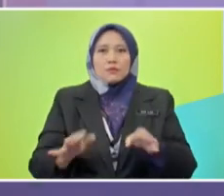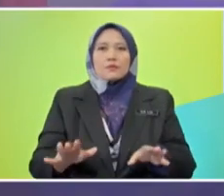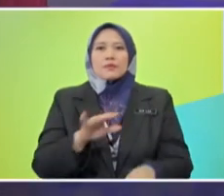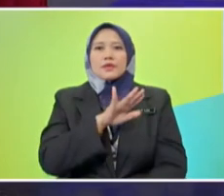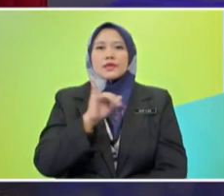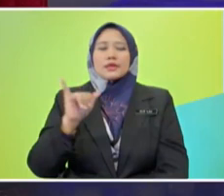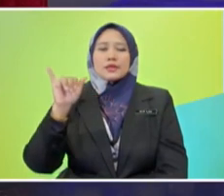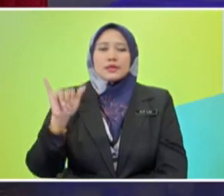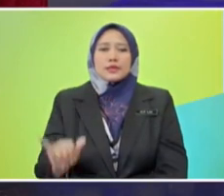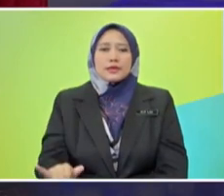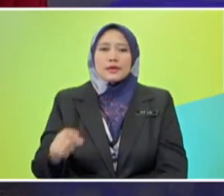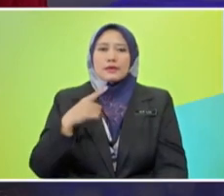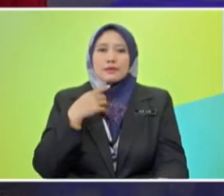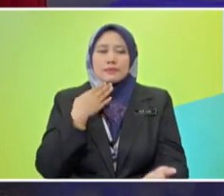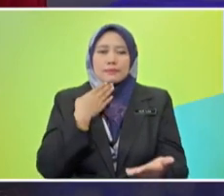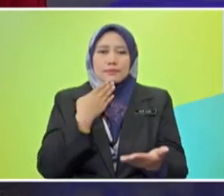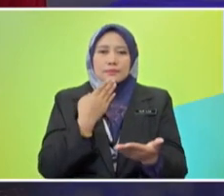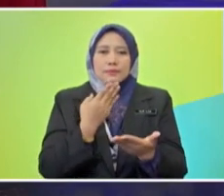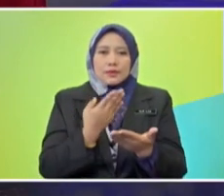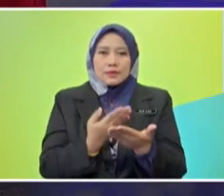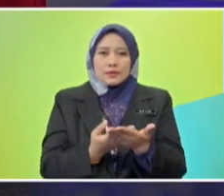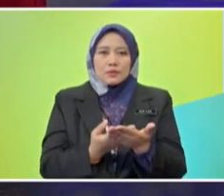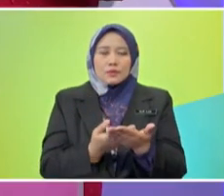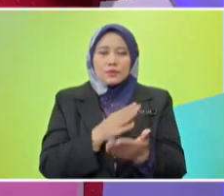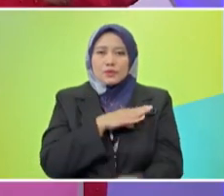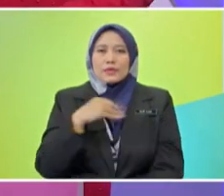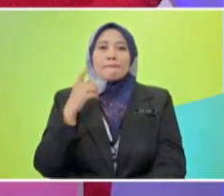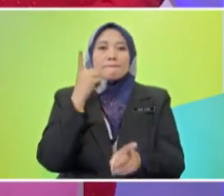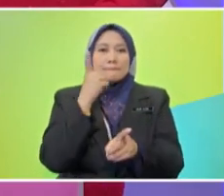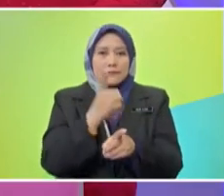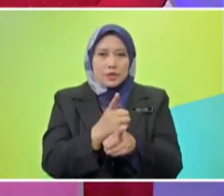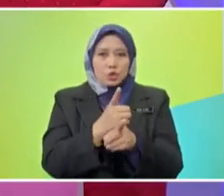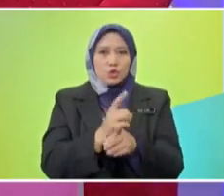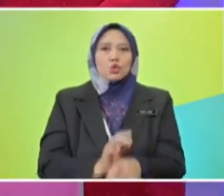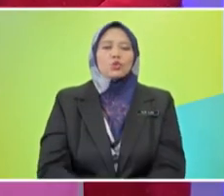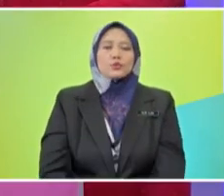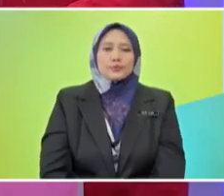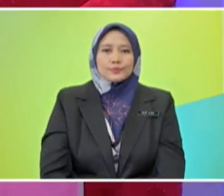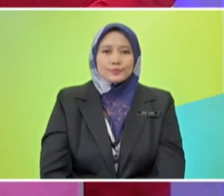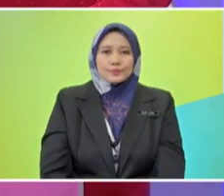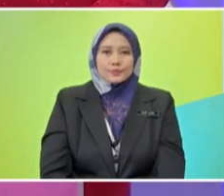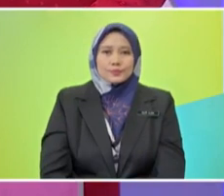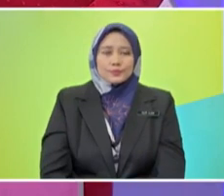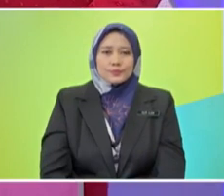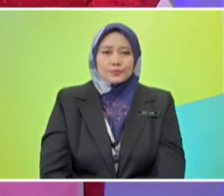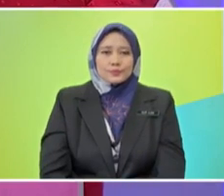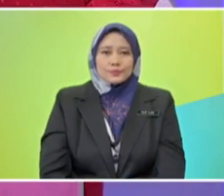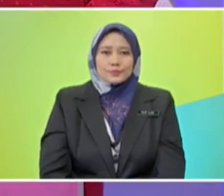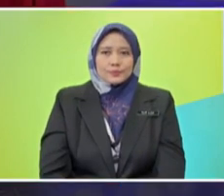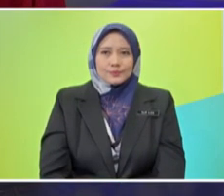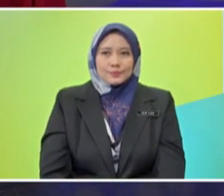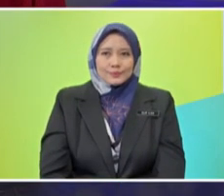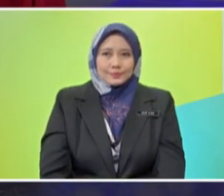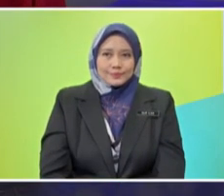berdasarkan sains, jadi Alisha mesti menggunakan maklumat yang betul untuk melengkapkan ayat. Bolehkah Alisha? Boleh